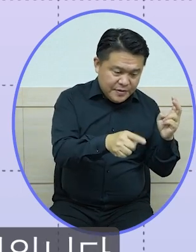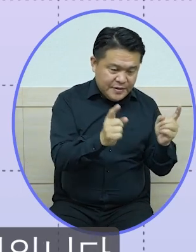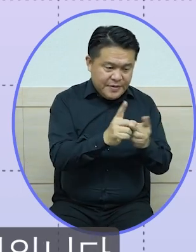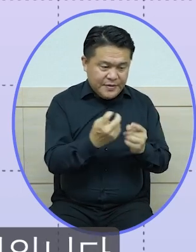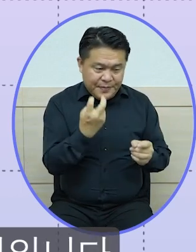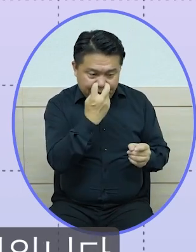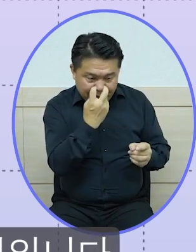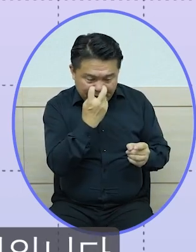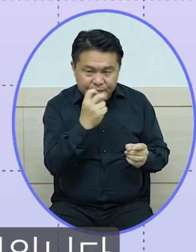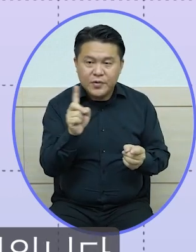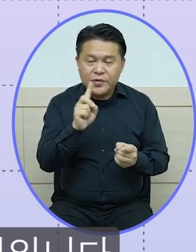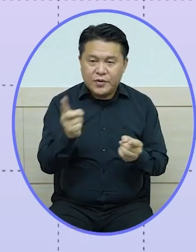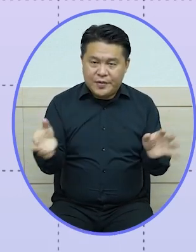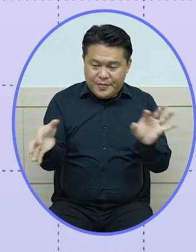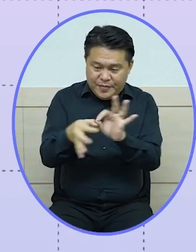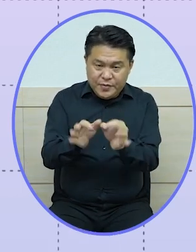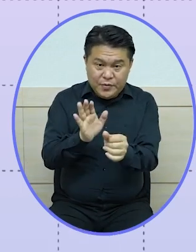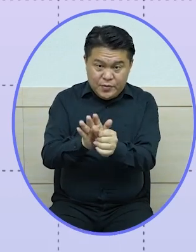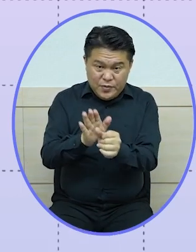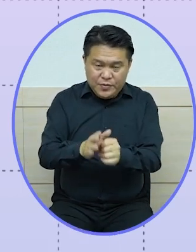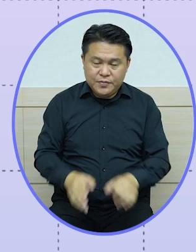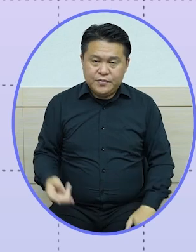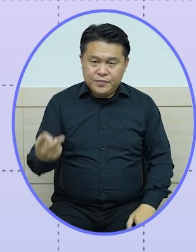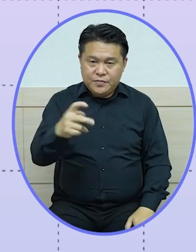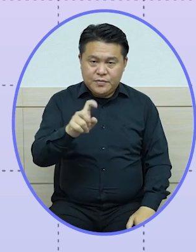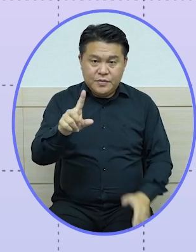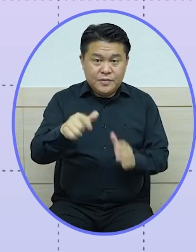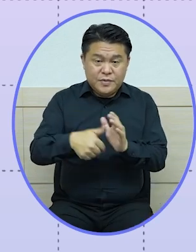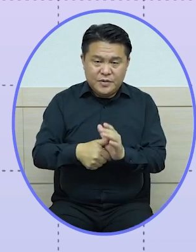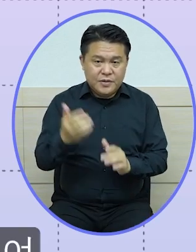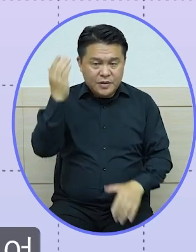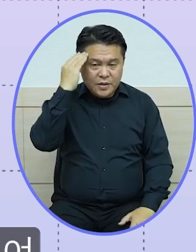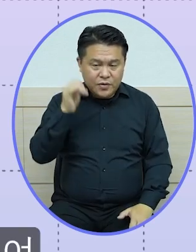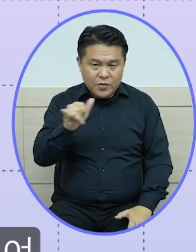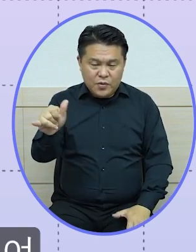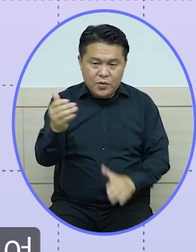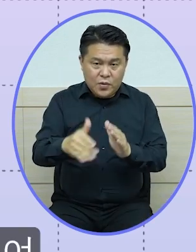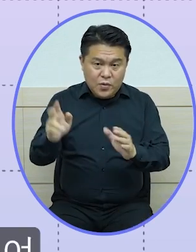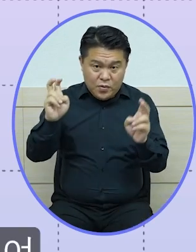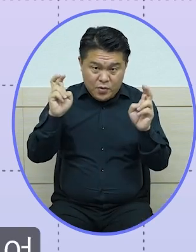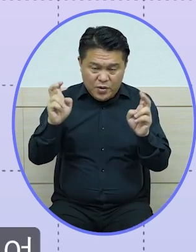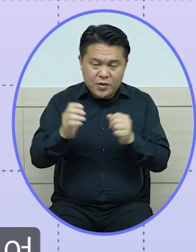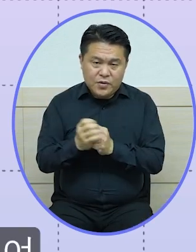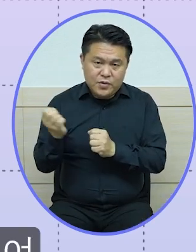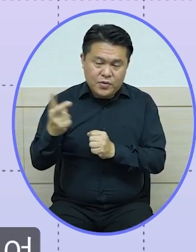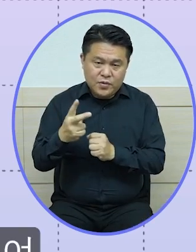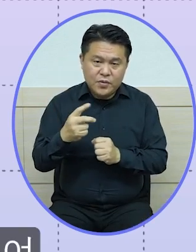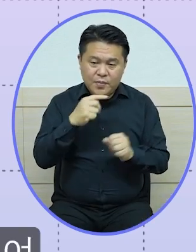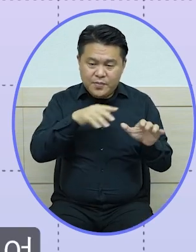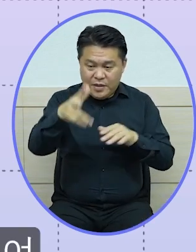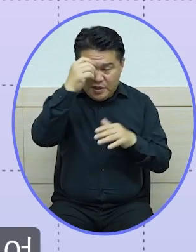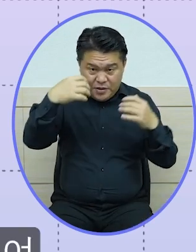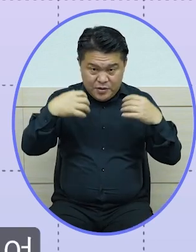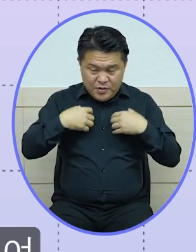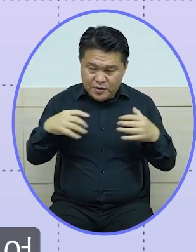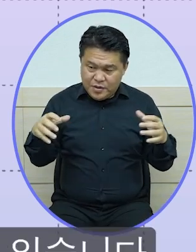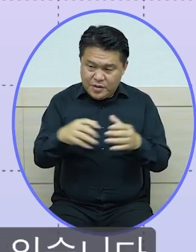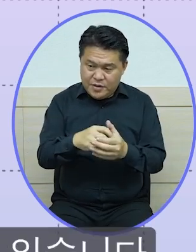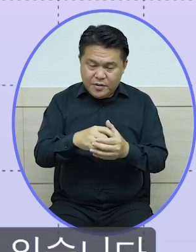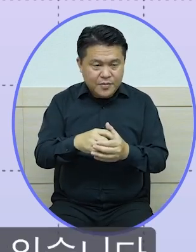개발해서 안내해드리는 사업입니다. 2021년에도 한국공항공사, 해양경찰청, 우정청 등 13개 기관을